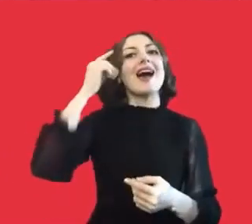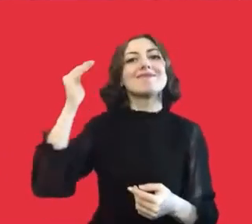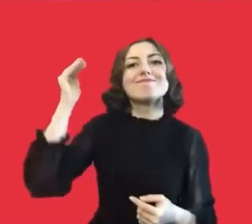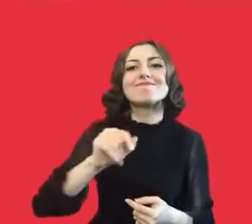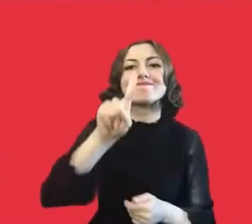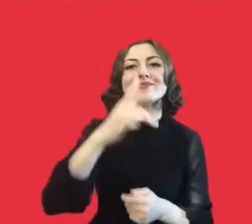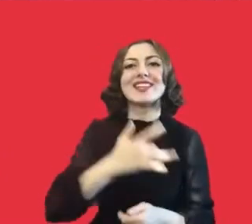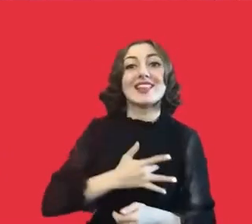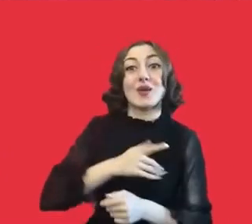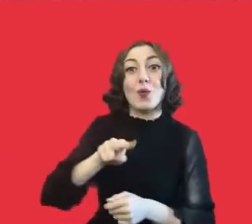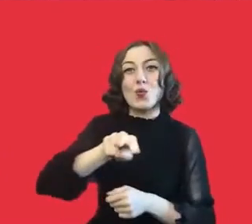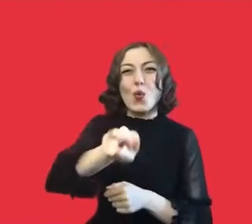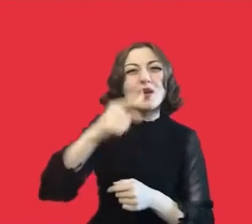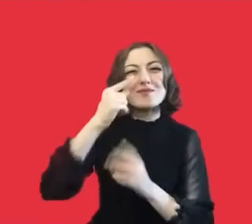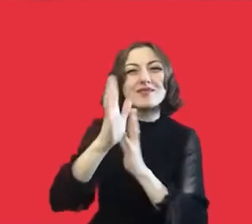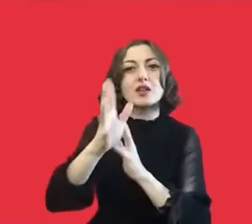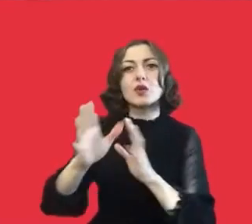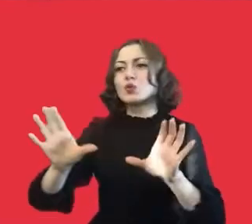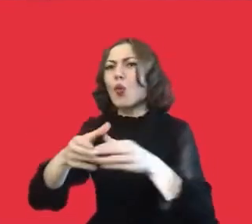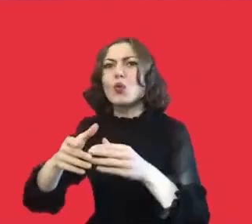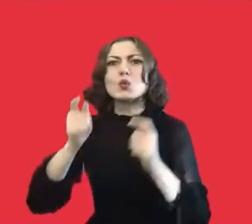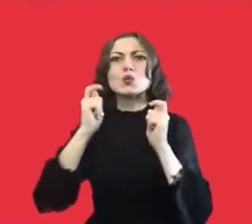yürütürken sahada zor şartlar altında